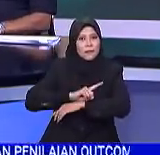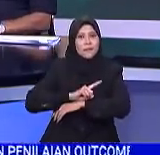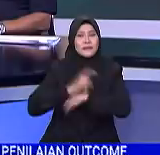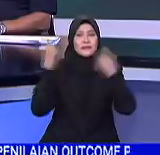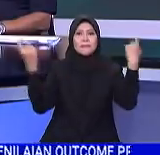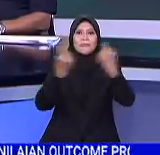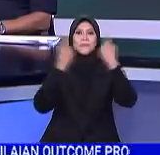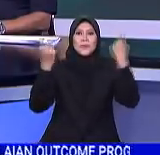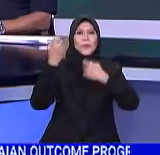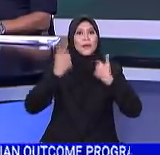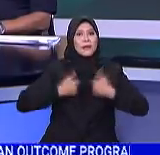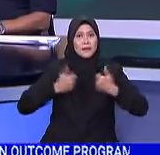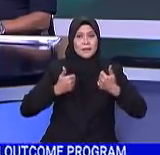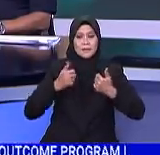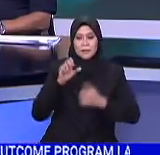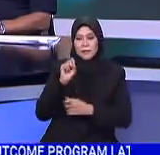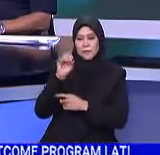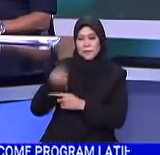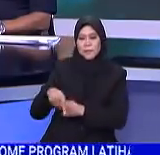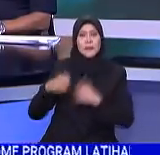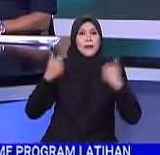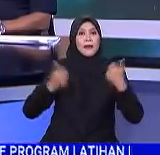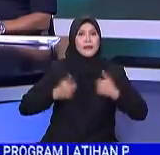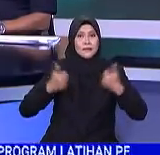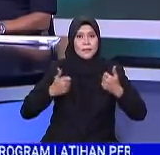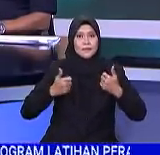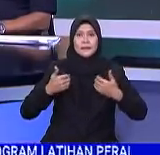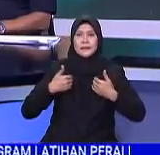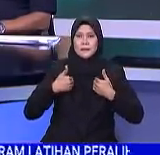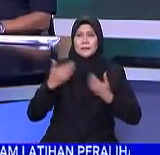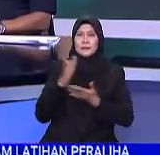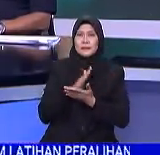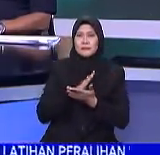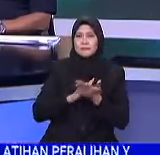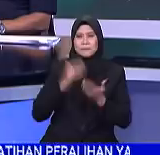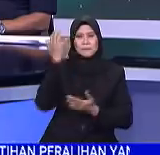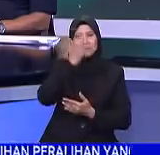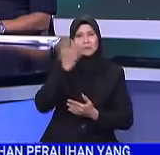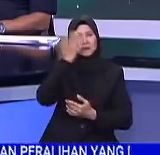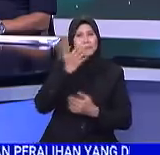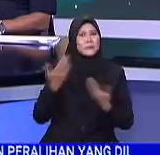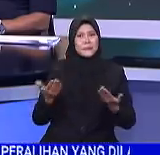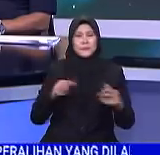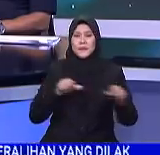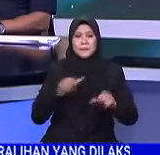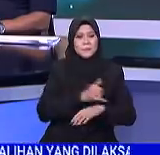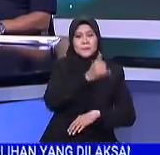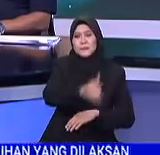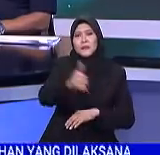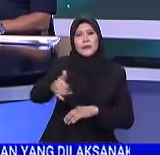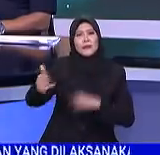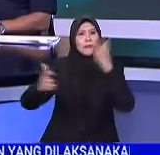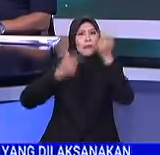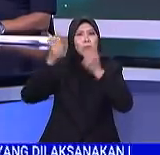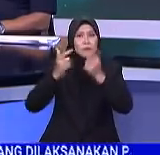menyambut Aidilfitri ini. SOP Aidilfitri masih juga ada yang rasa keliru. Aktiviti ziarah sememangnya